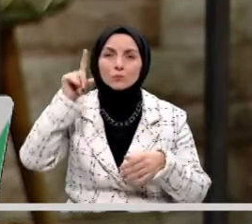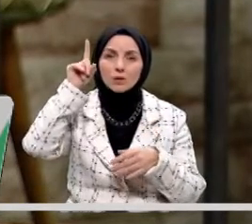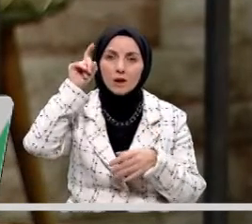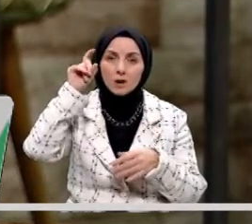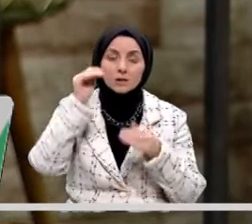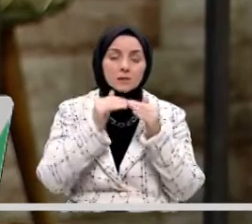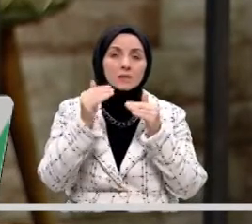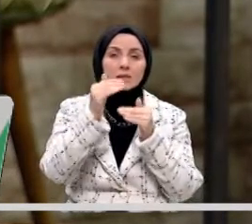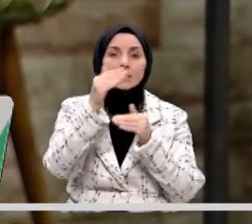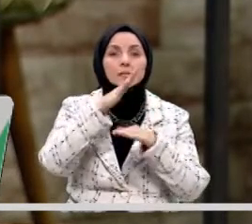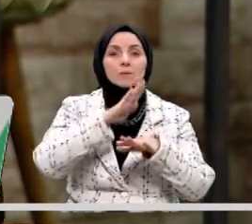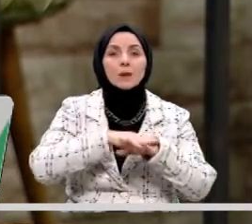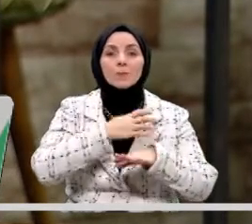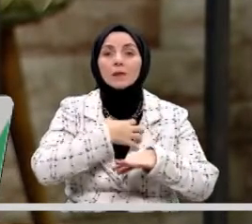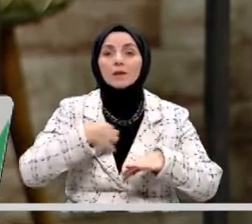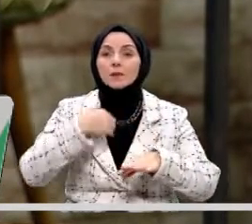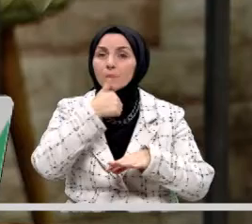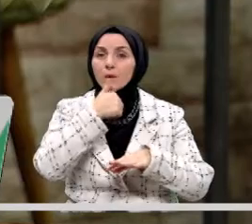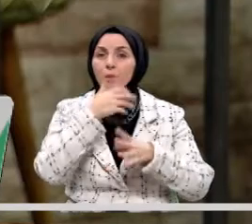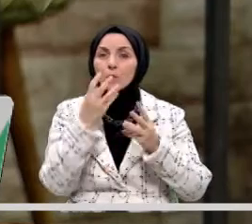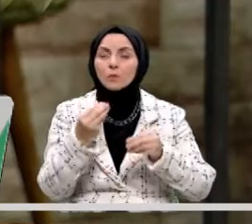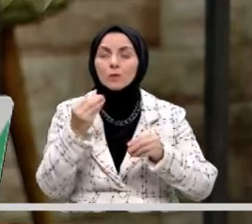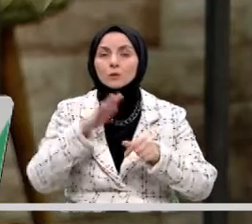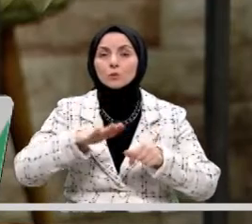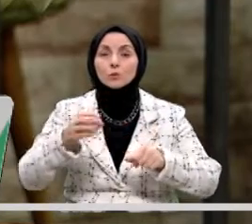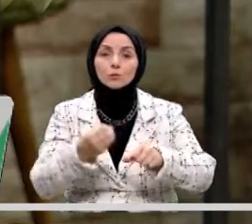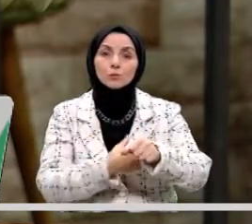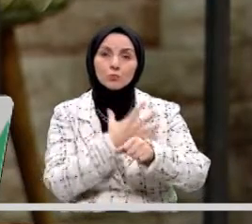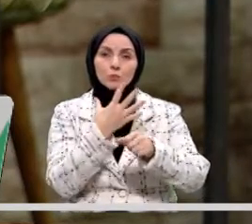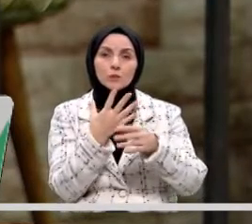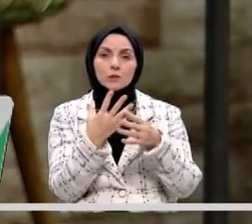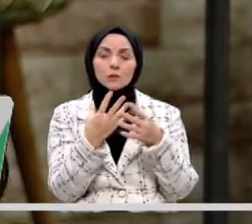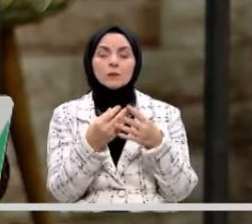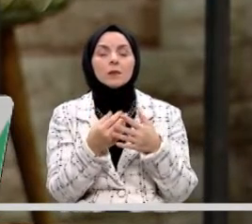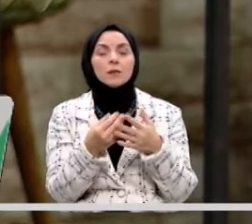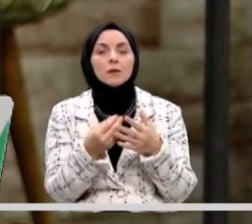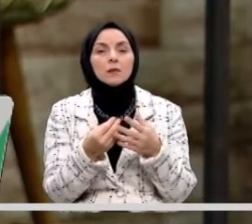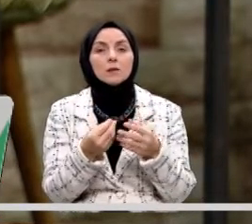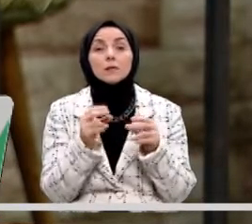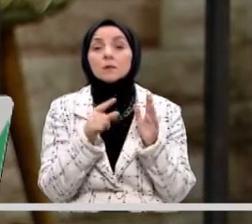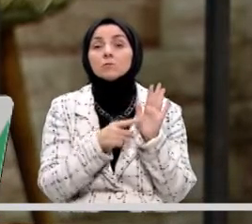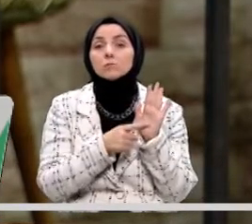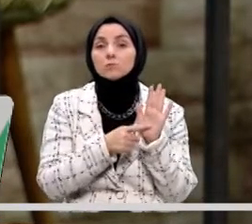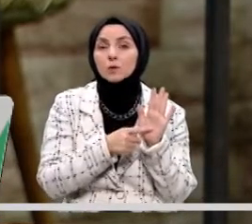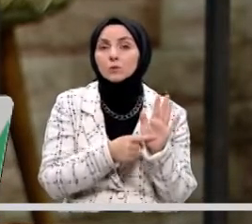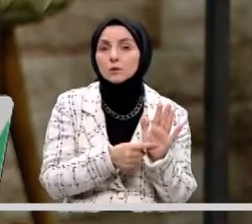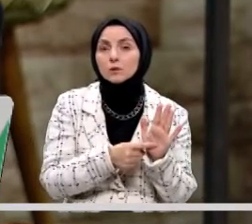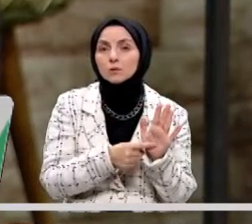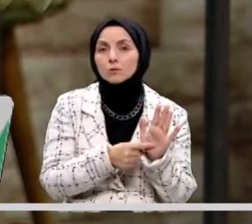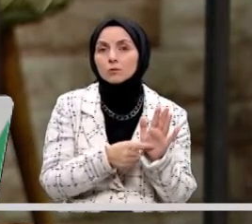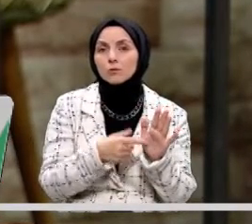babalarız çocuğun duygularını açığa çıkartıyoruz AKL istiyoruz nasıl yapıyoruz biz orada bu işte Farz edelim ki